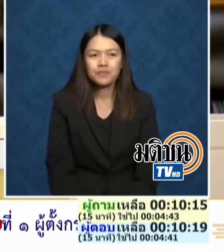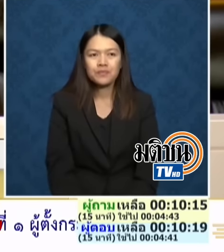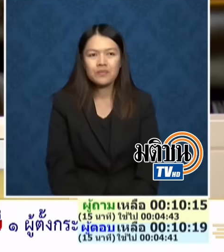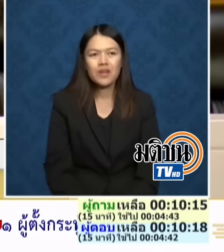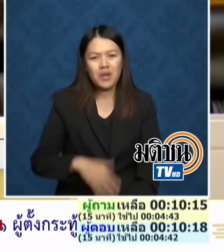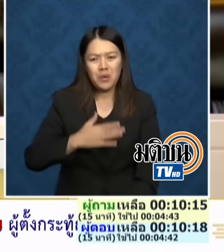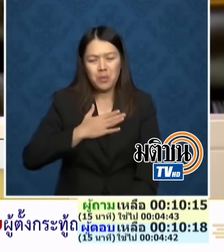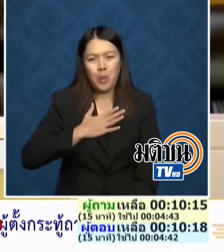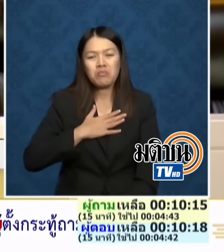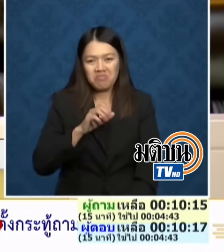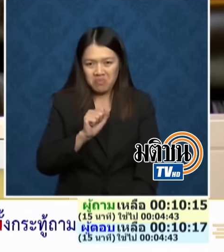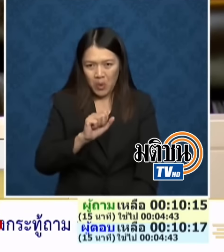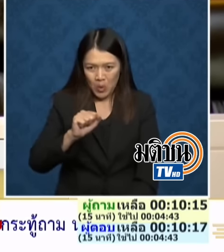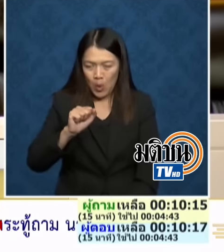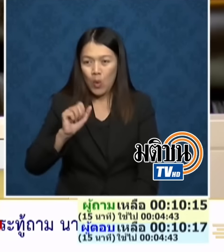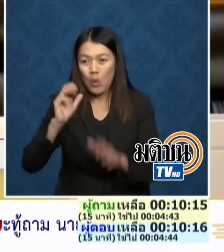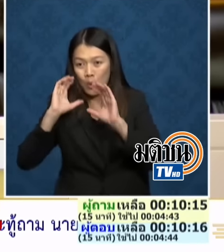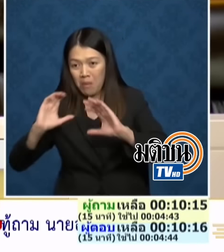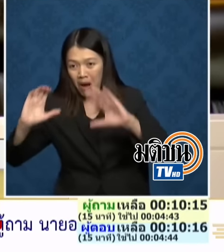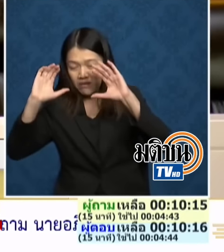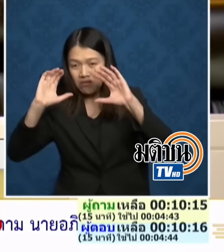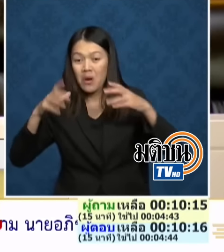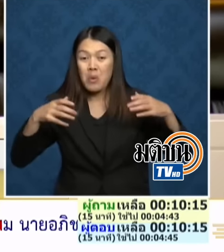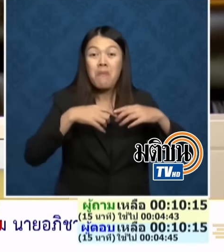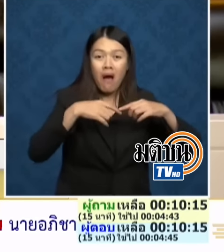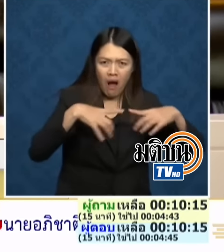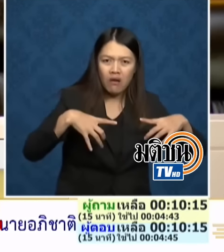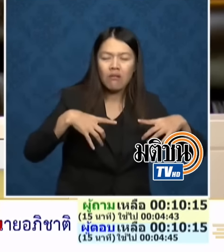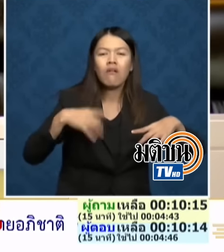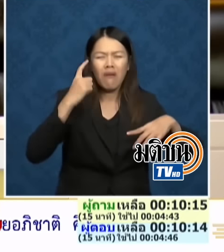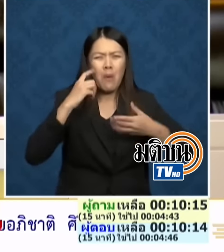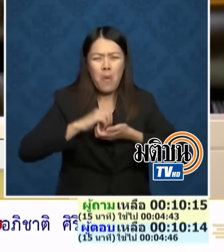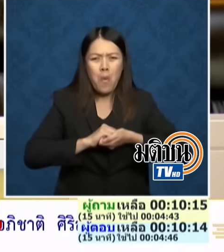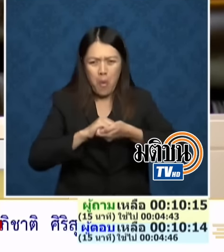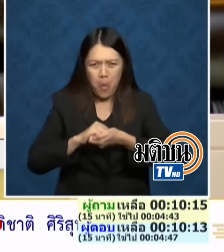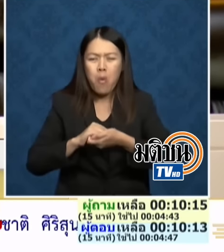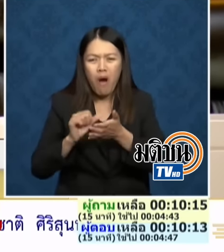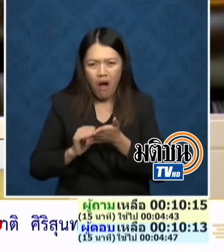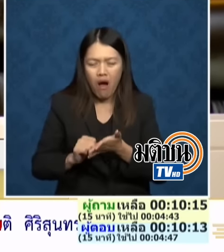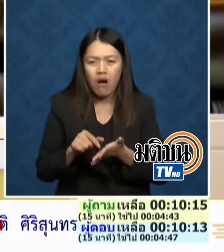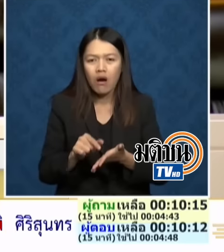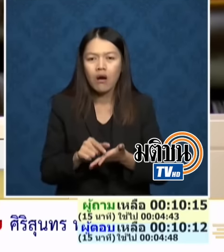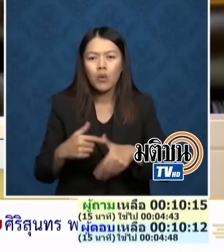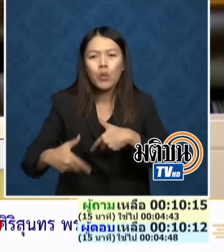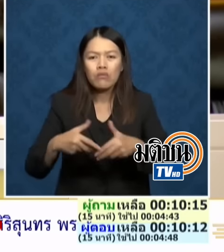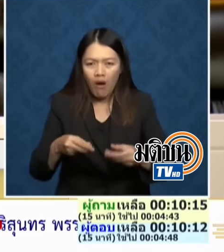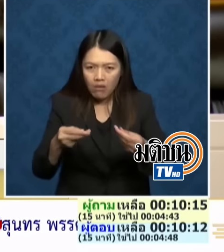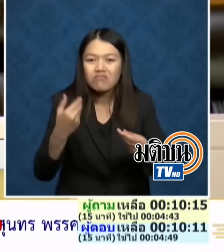ผมและท่านสมาชิก ทั้งฝายรฐบาน ฝ่ายข้ารเราต่างรวมกนแก้ปัญหา ให้พน้ประชาชน